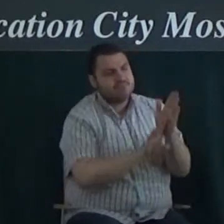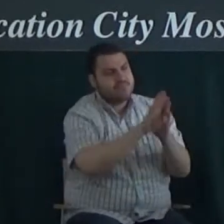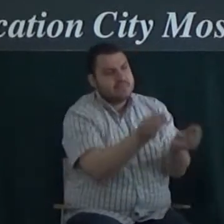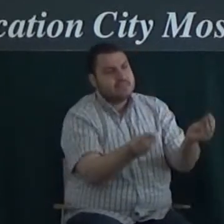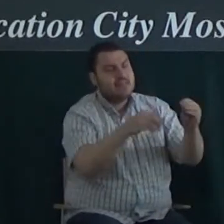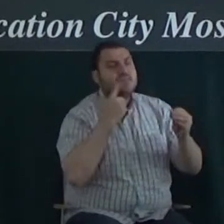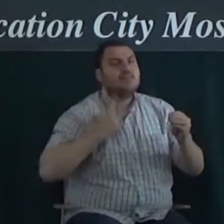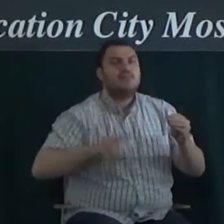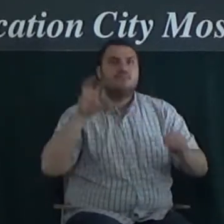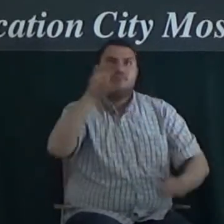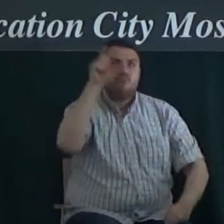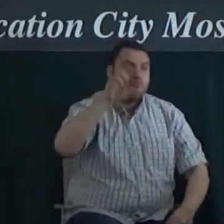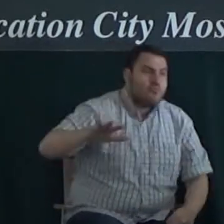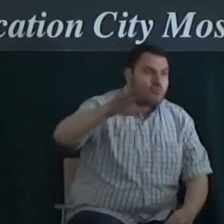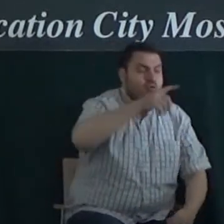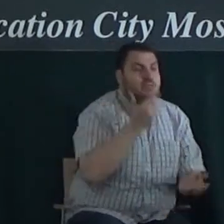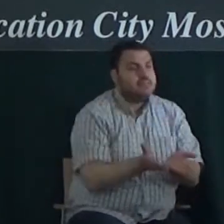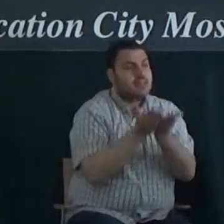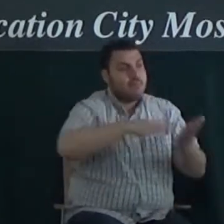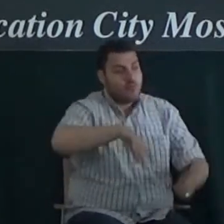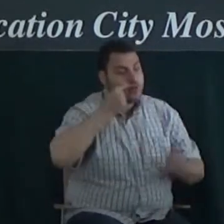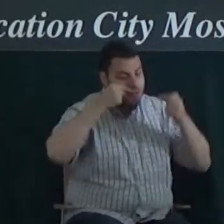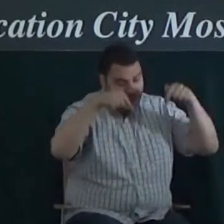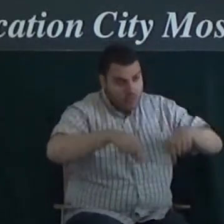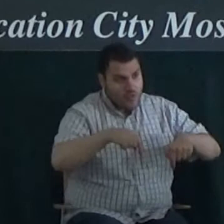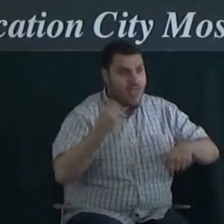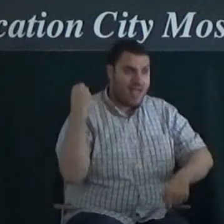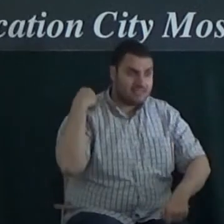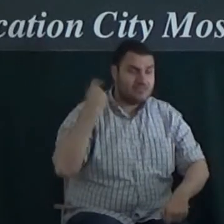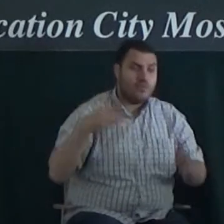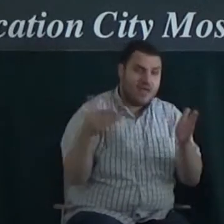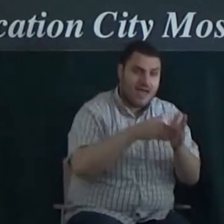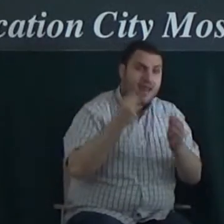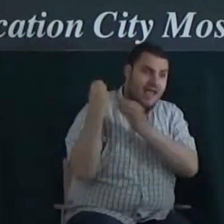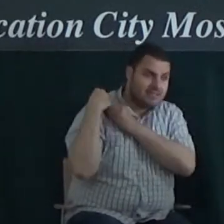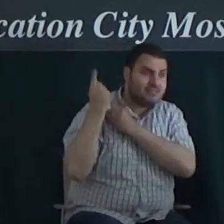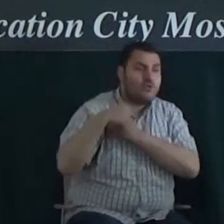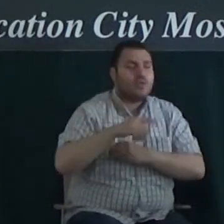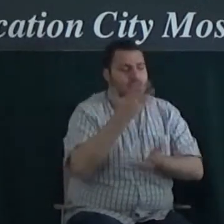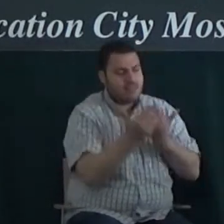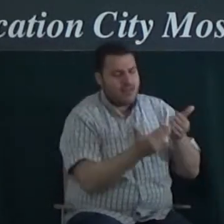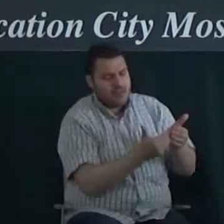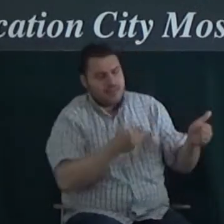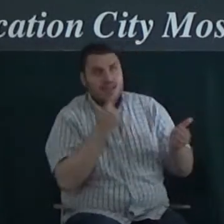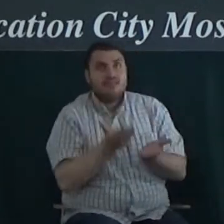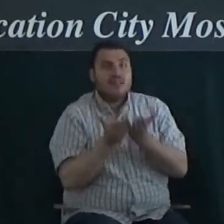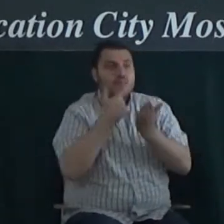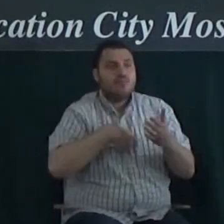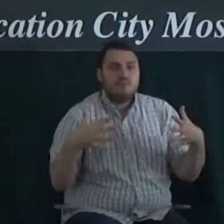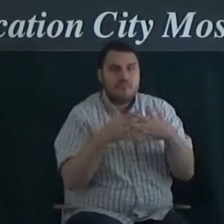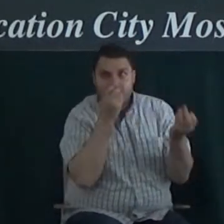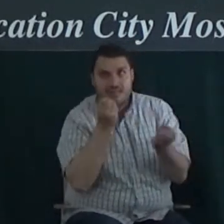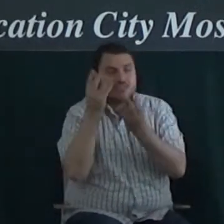المسلمين. ربنا آتنا في الدنيا حسنة وفي الآخرة حسنة وقنا عذاب النار، وادخلنا الجنة مع الأبرار